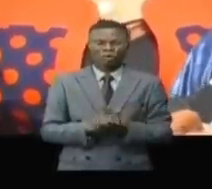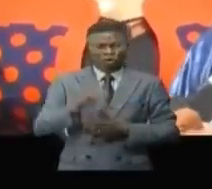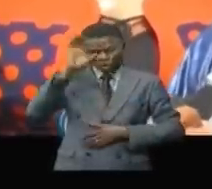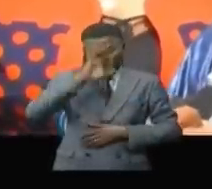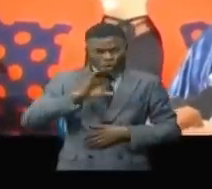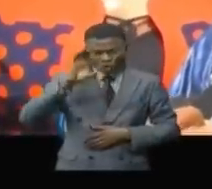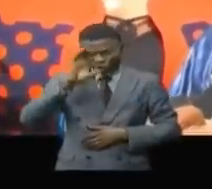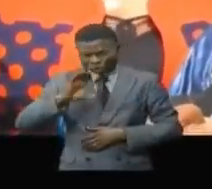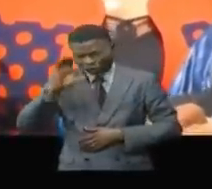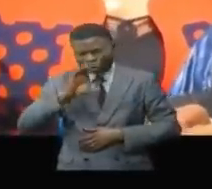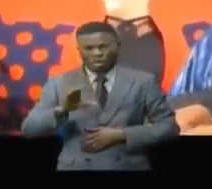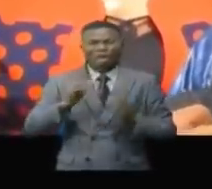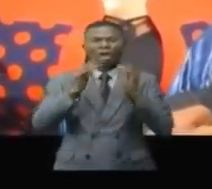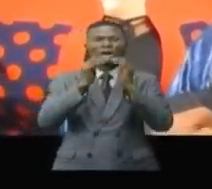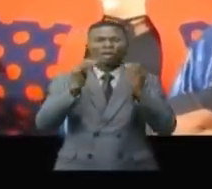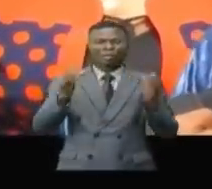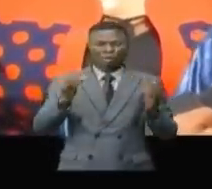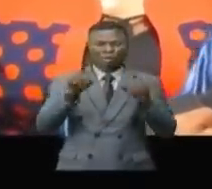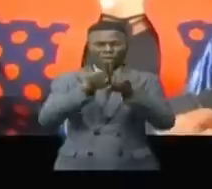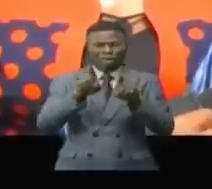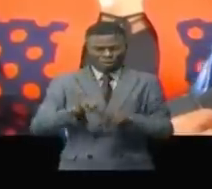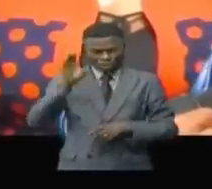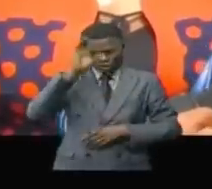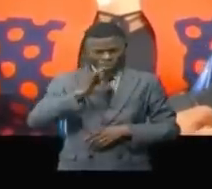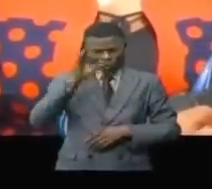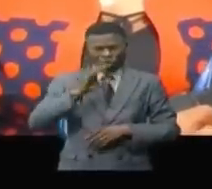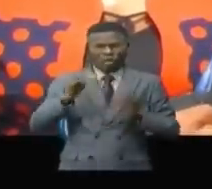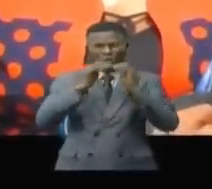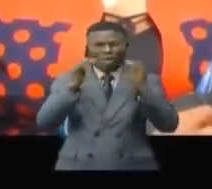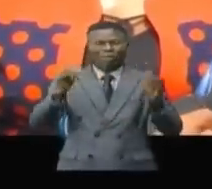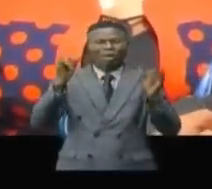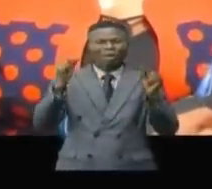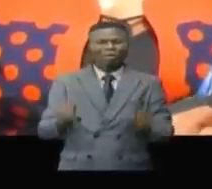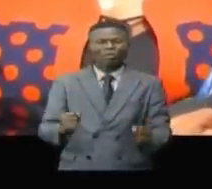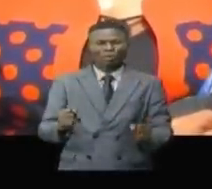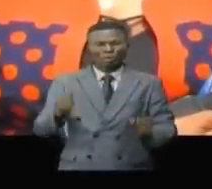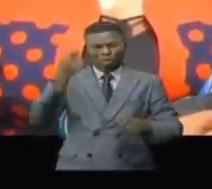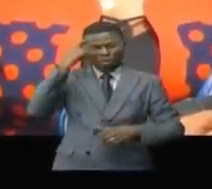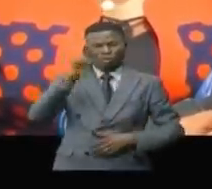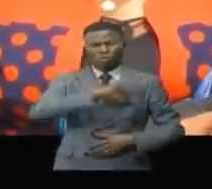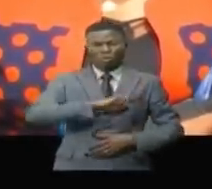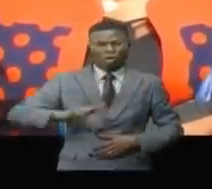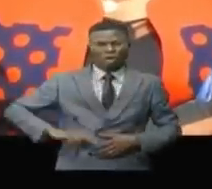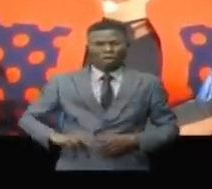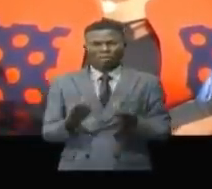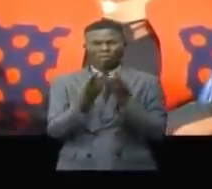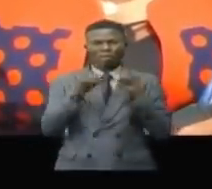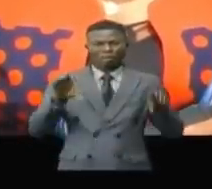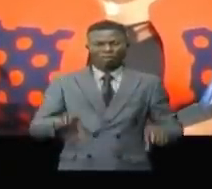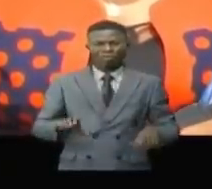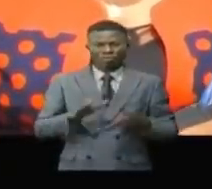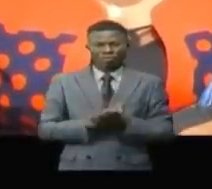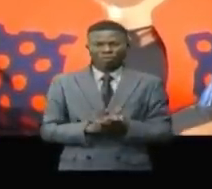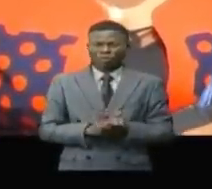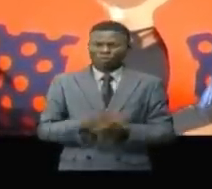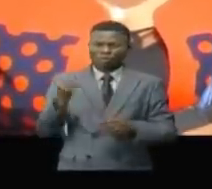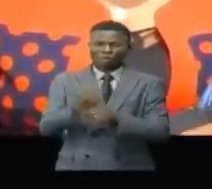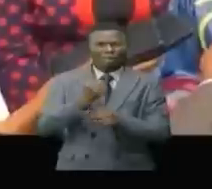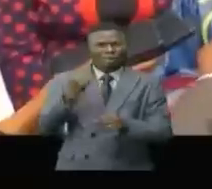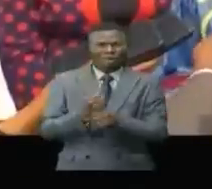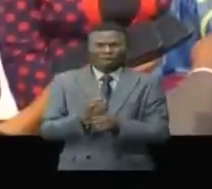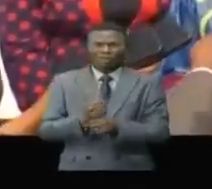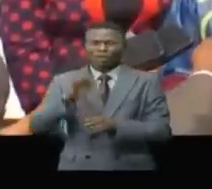recherche de la paix et de recherche de stabilisation pour la République démocratique du Congo. Cela ne peut pas se faire sans les